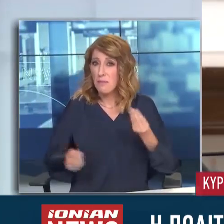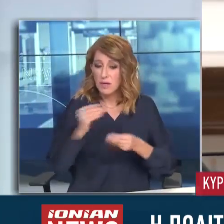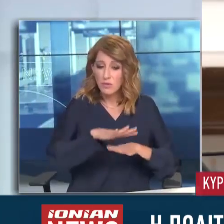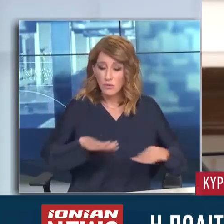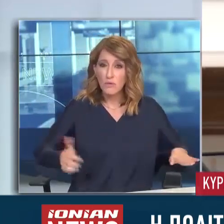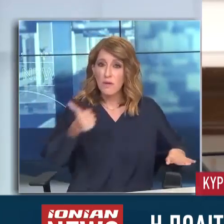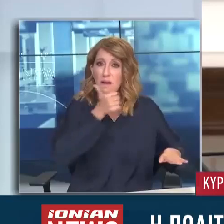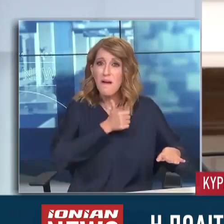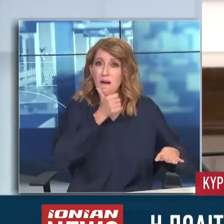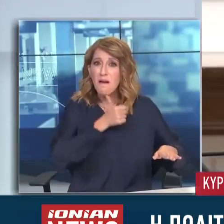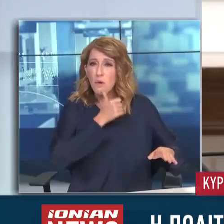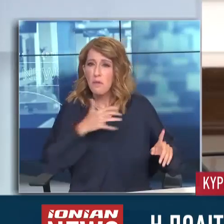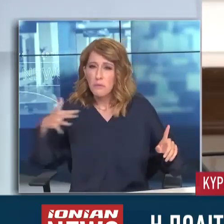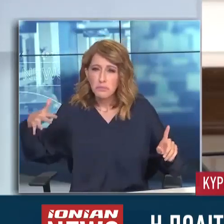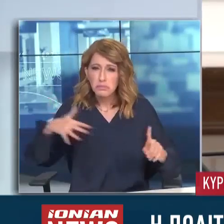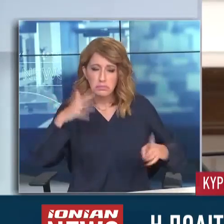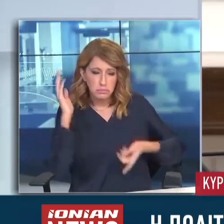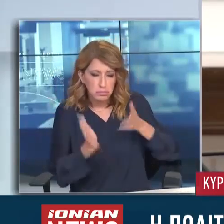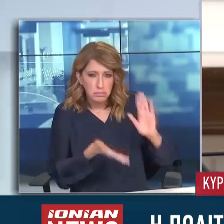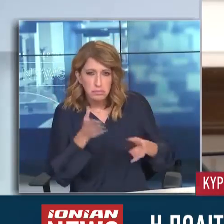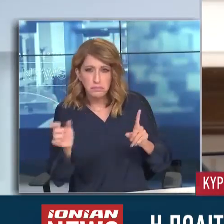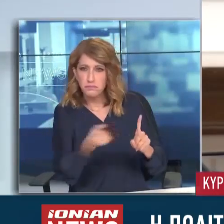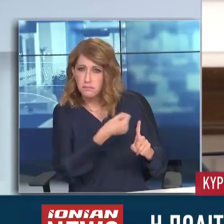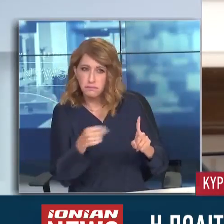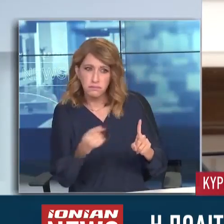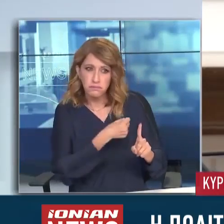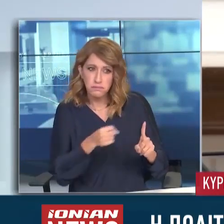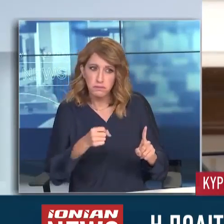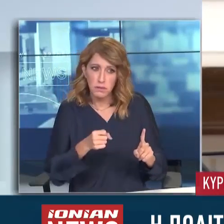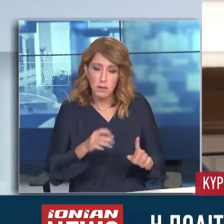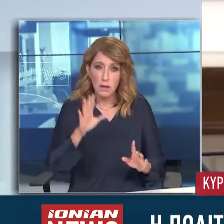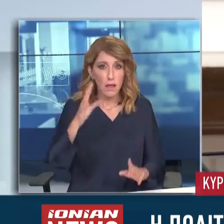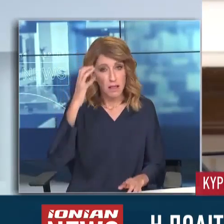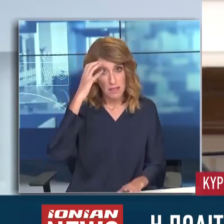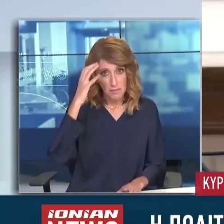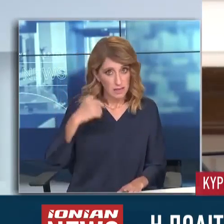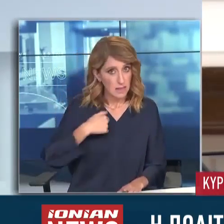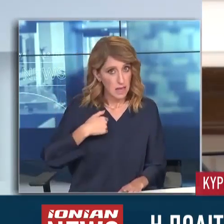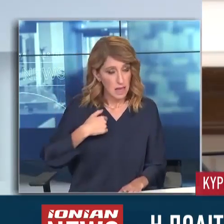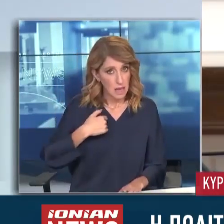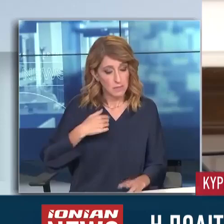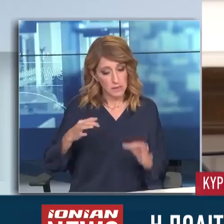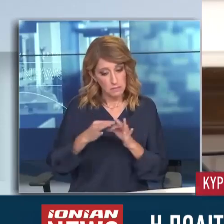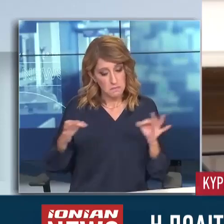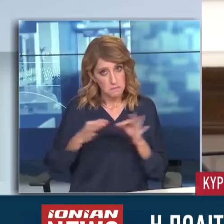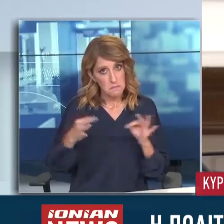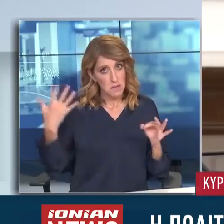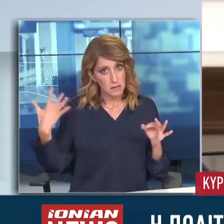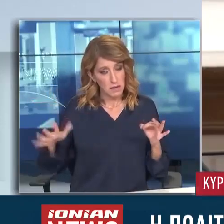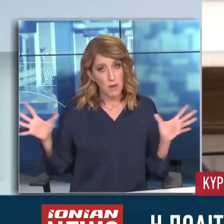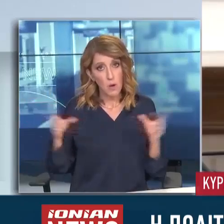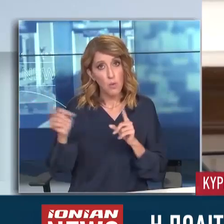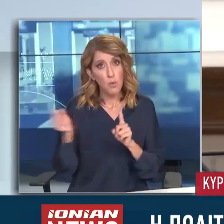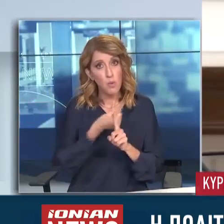θέλω να θυμίσω ότι η πρωτοβουλία st bullying η οποία αφορά τονίζω το σχολικό περιβάλλον έχει ήδη αγκαλιαστεί από τις